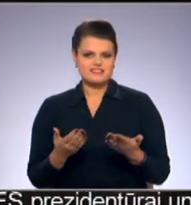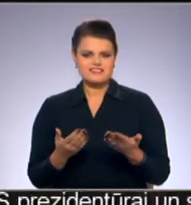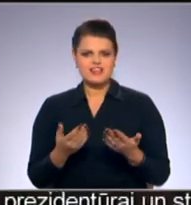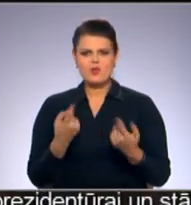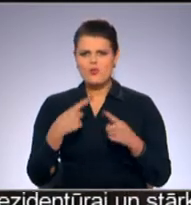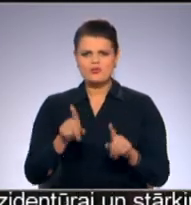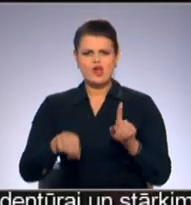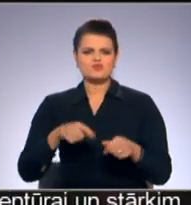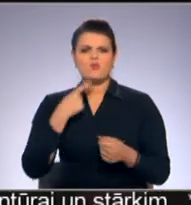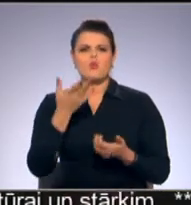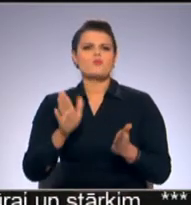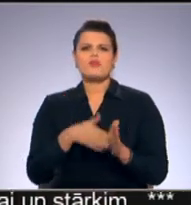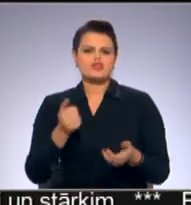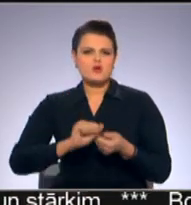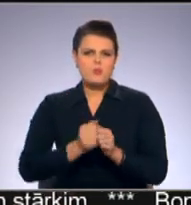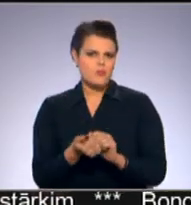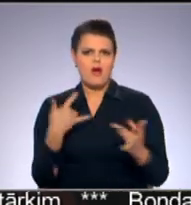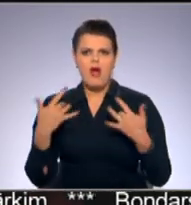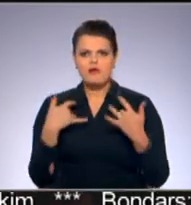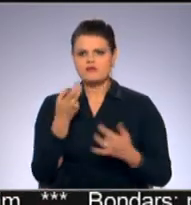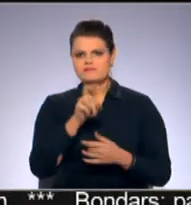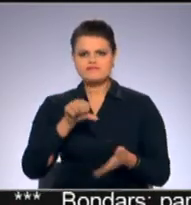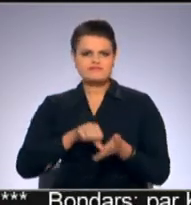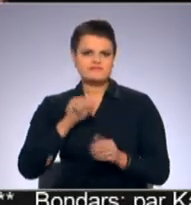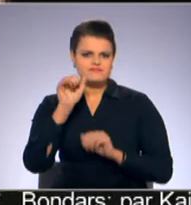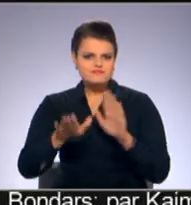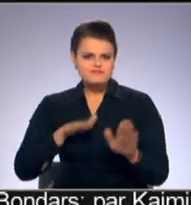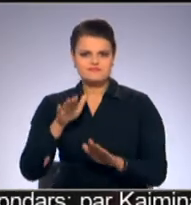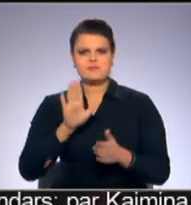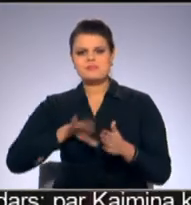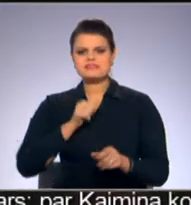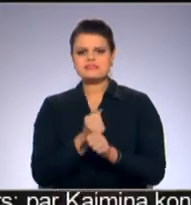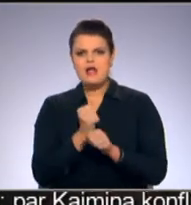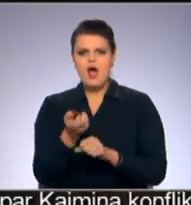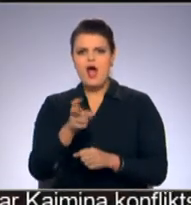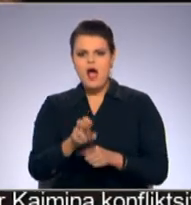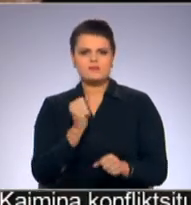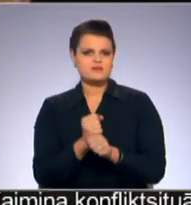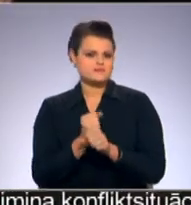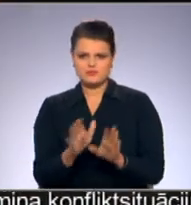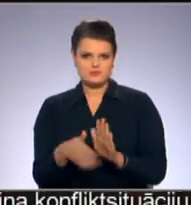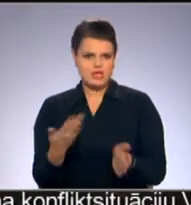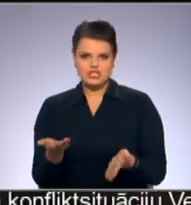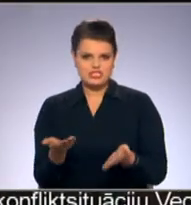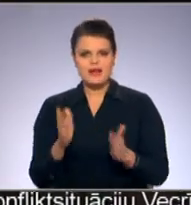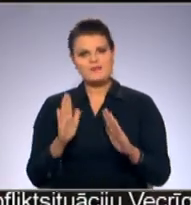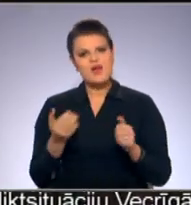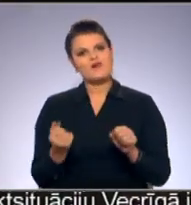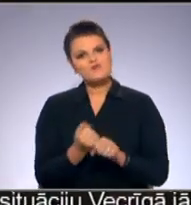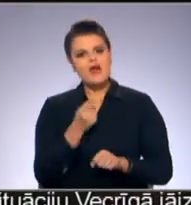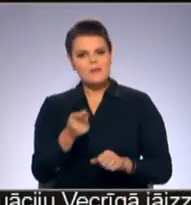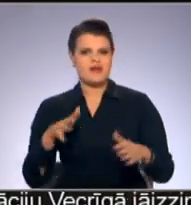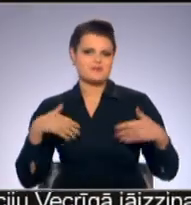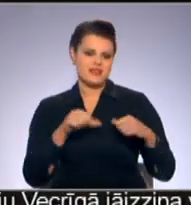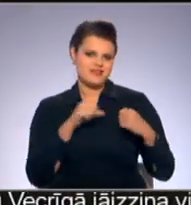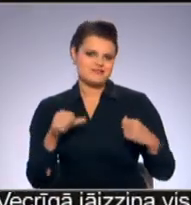tu mokies, aktieris, vakariem tur ņemies cauri vakaru, atkal pēc darba jānāk un jāstrādā, bet tad, tomēr tas ir